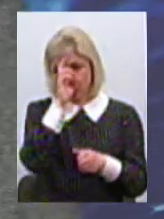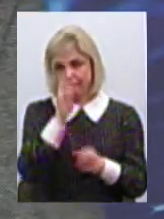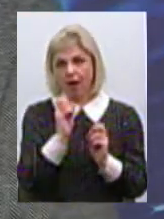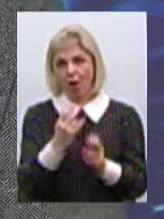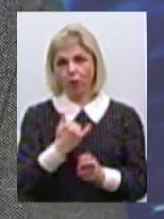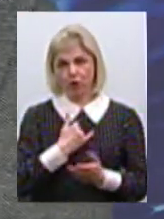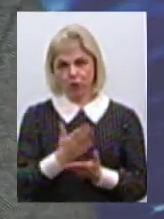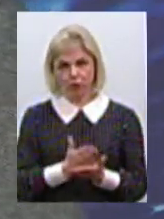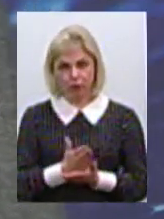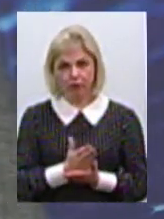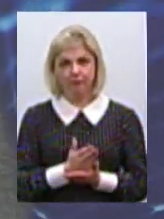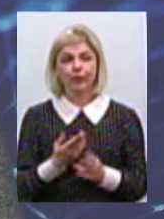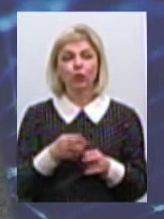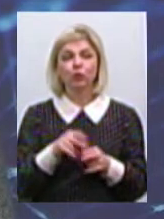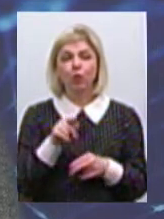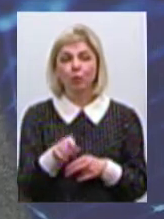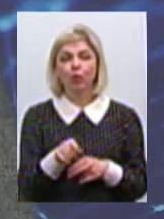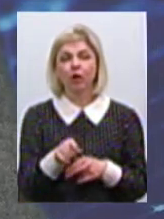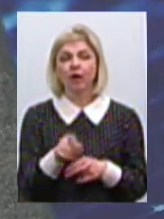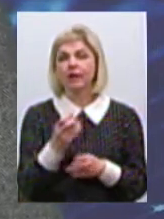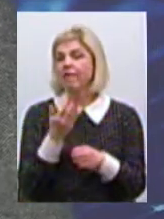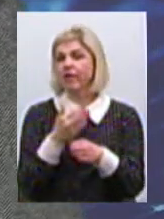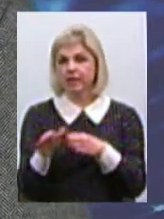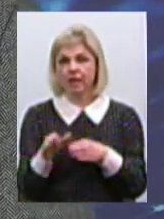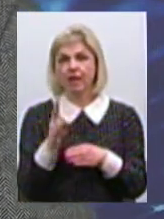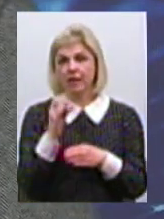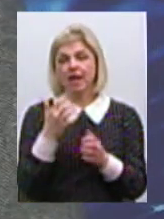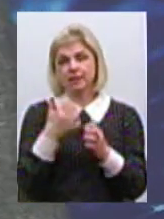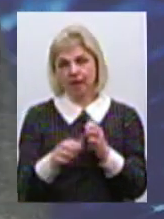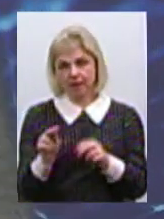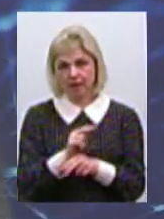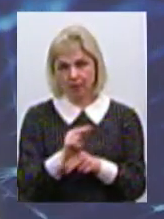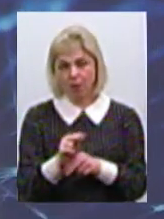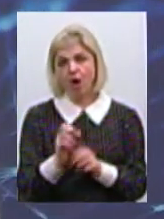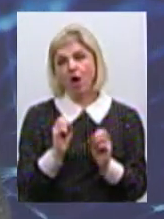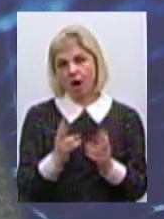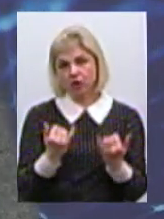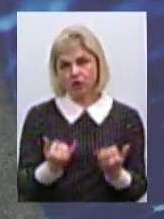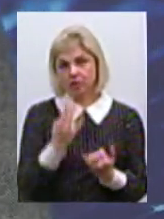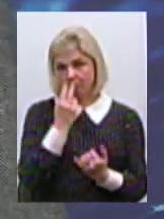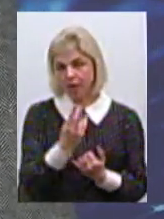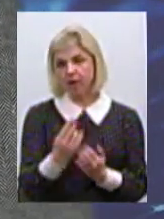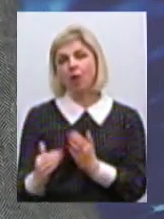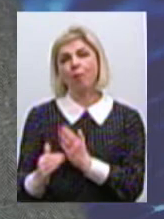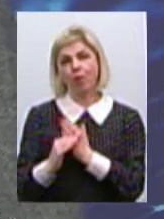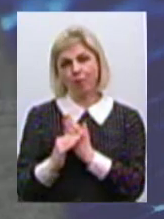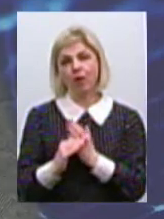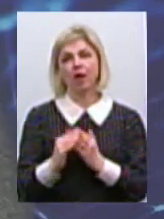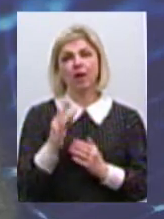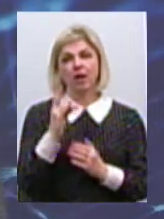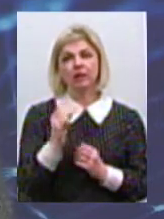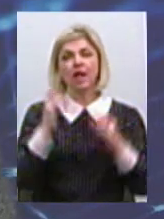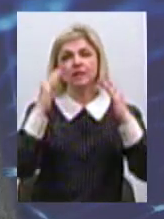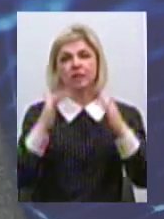служби. Тому «Укравтодор», як правило, не виділяє на поточний середній ремонт, але як ми бачимо, що успішно вони нам допомагають як і по